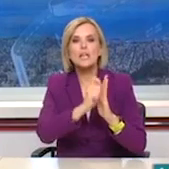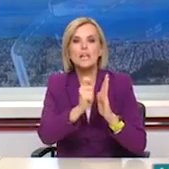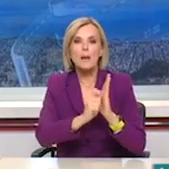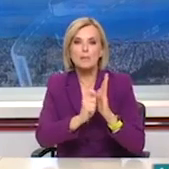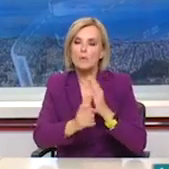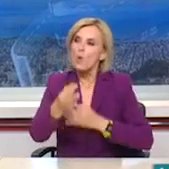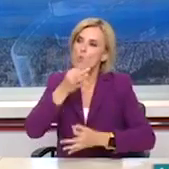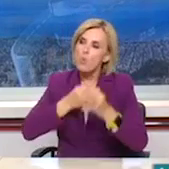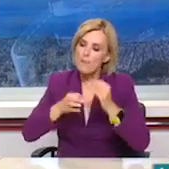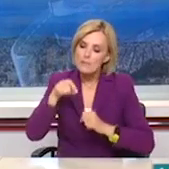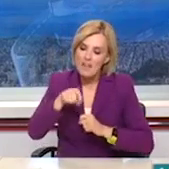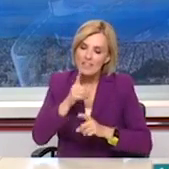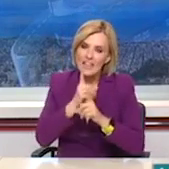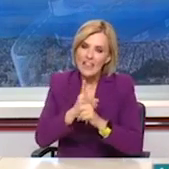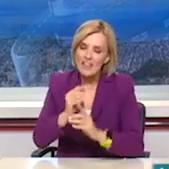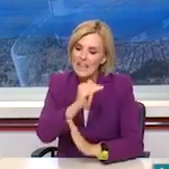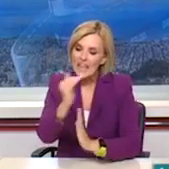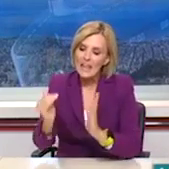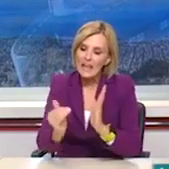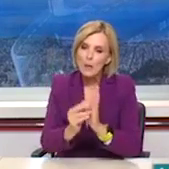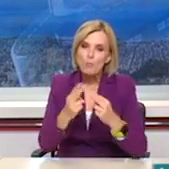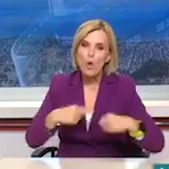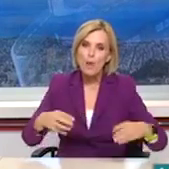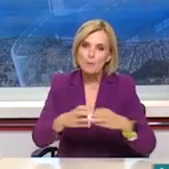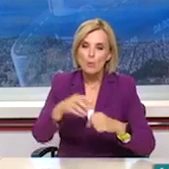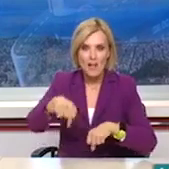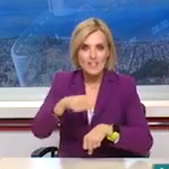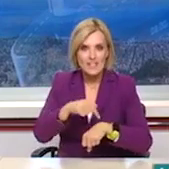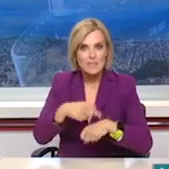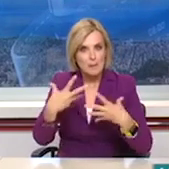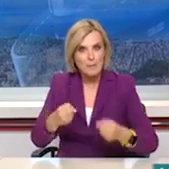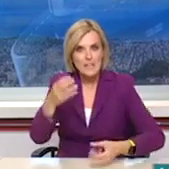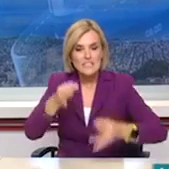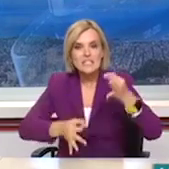από την υποεπιτροπή που συζητά αυτό το θέμα. Μάλιστα, νομίζω υπάρχει μια συνάντηση ακριβώς αυτή την ώρα που μιλάμε